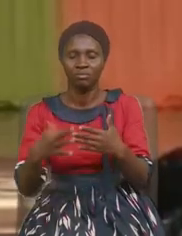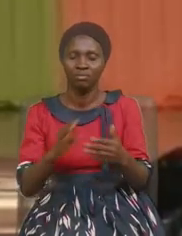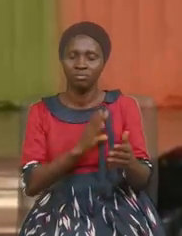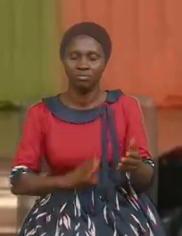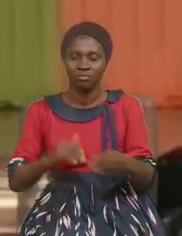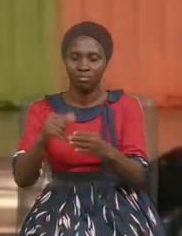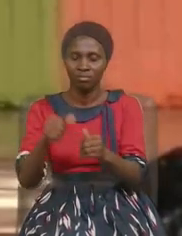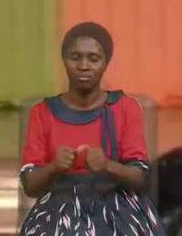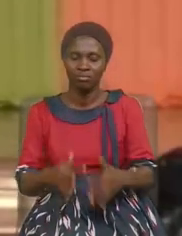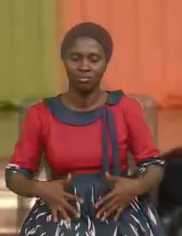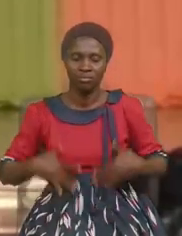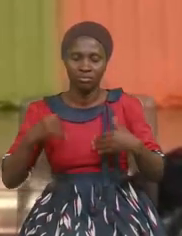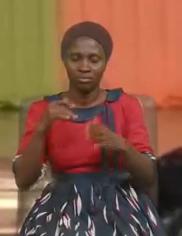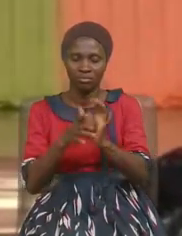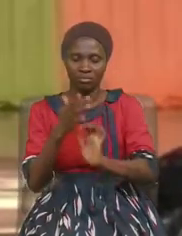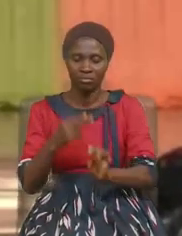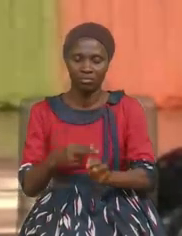nom de Jésus.